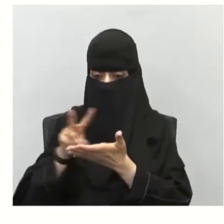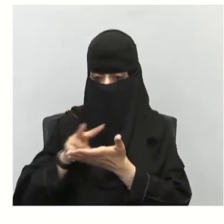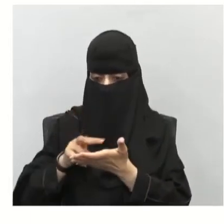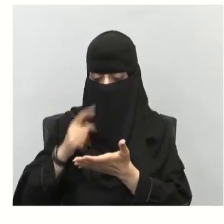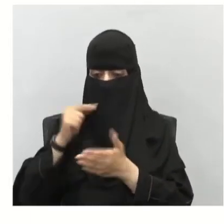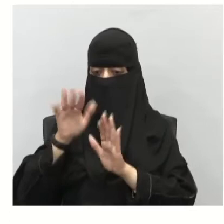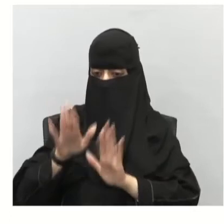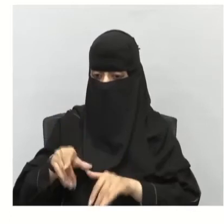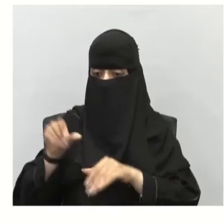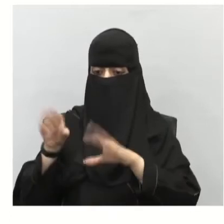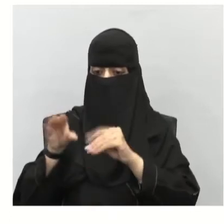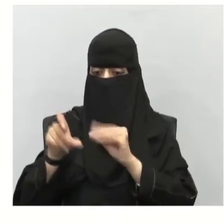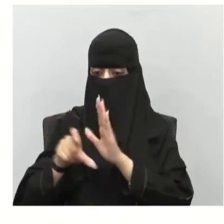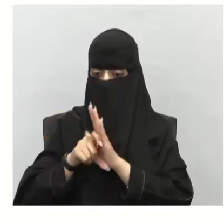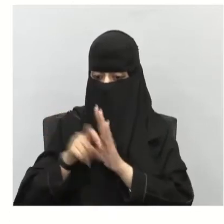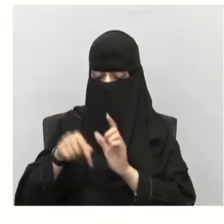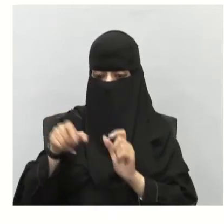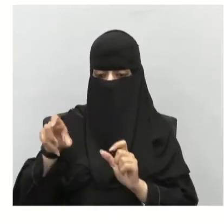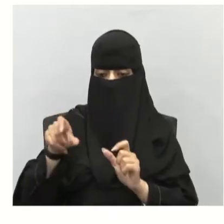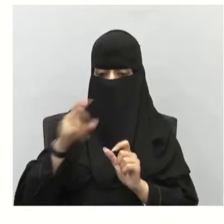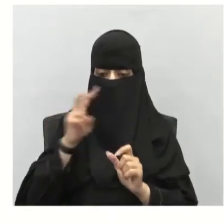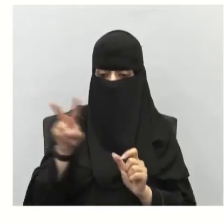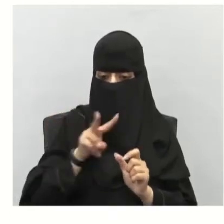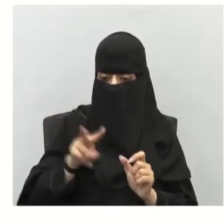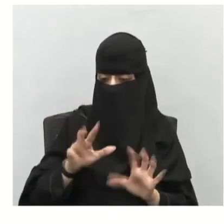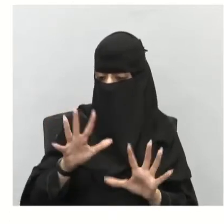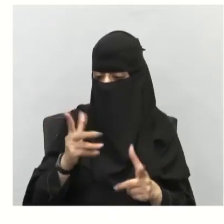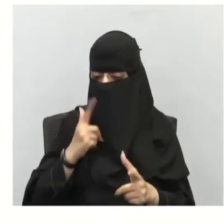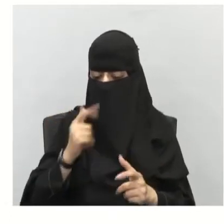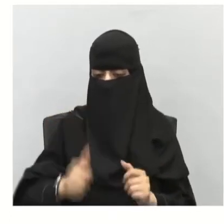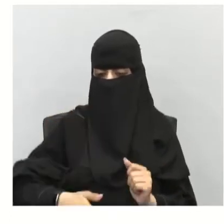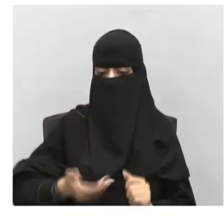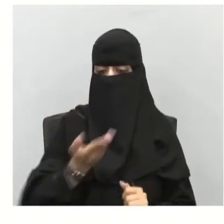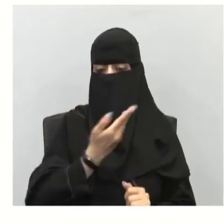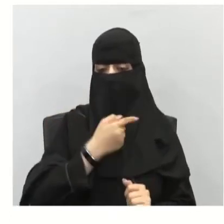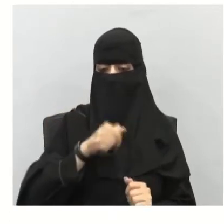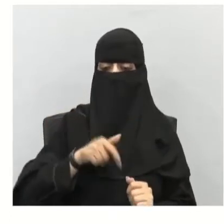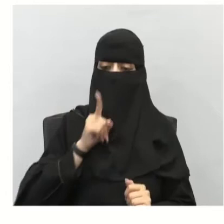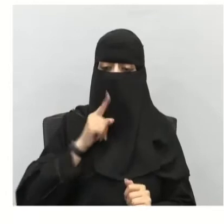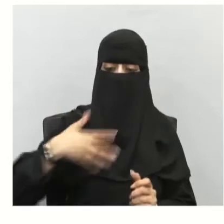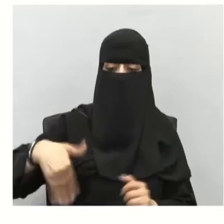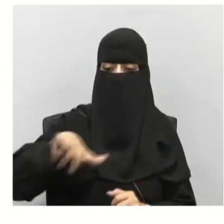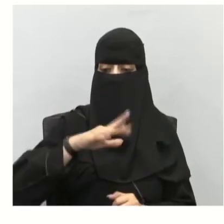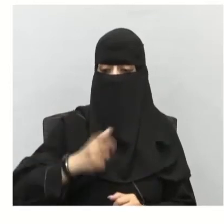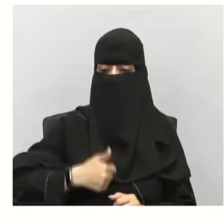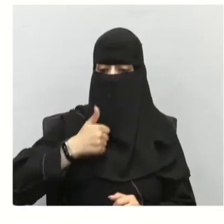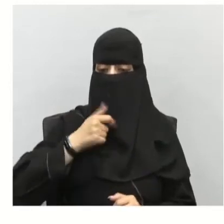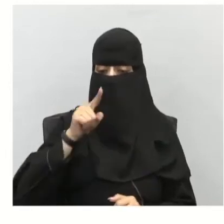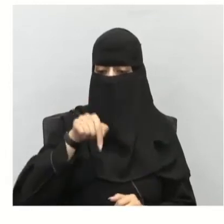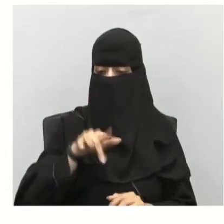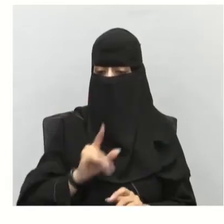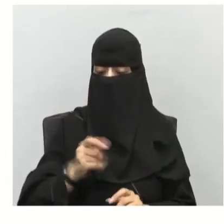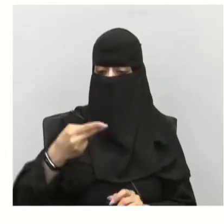القصة قرأ كيف آثرت أم المؤمنين عائشة رضي الله عنها المرأة